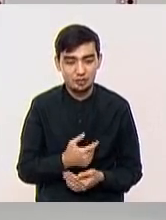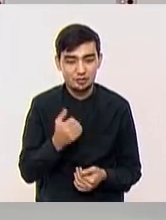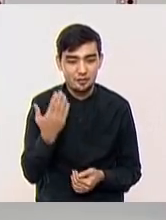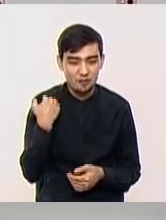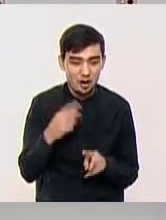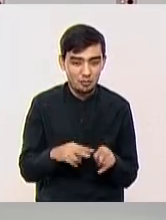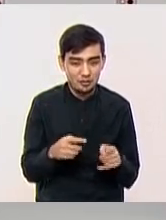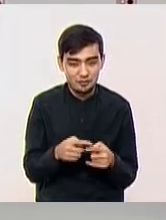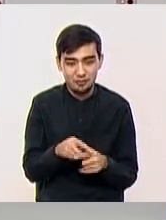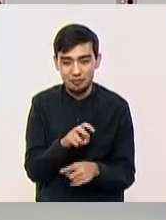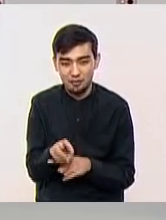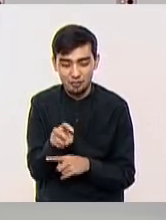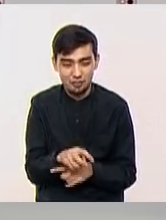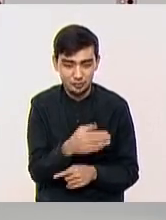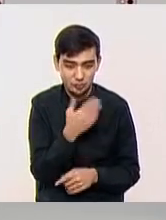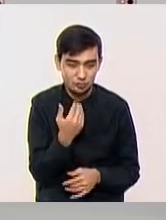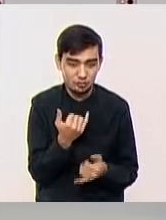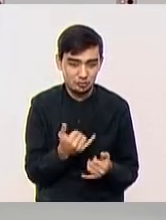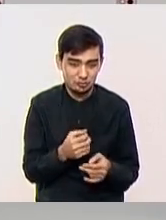Бұрынғыдай енді квартирадан демесең қазір